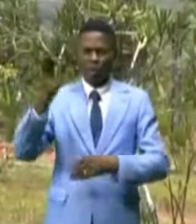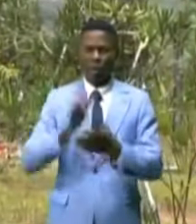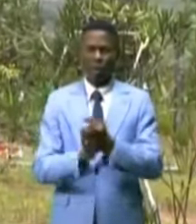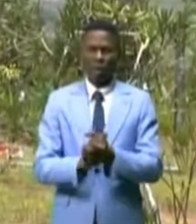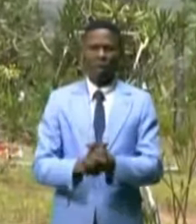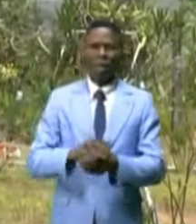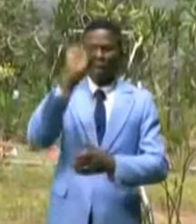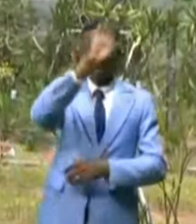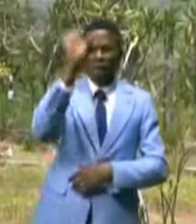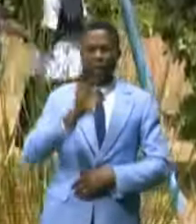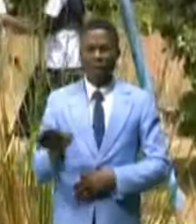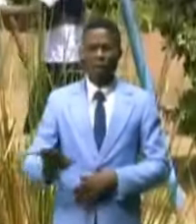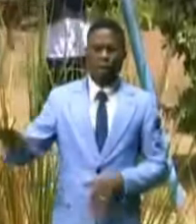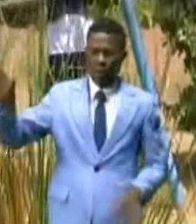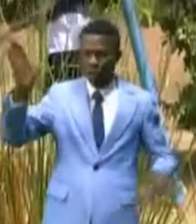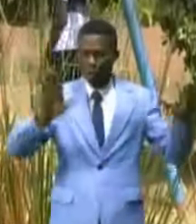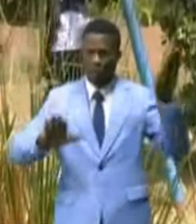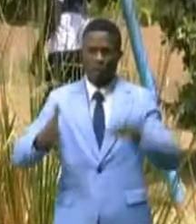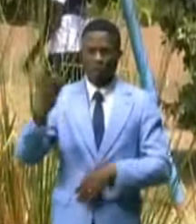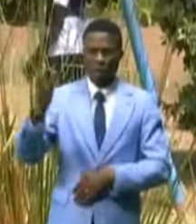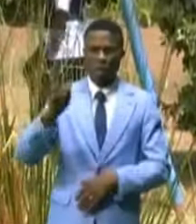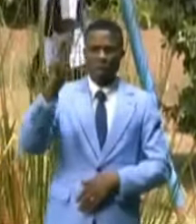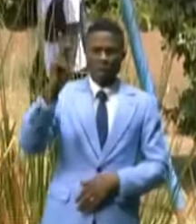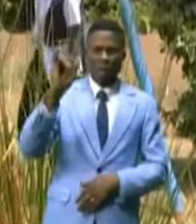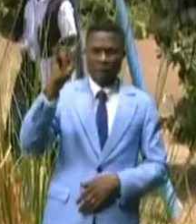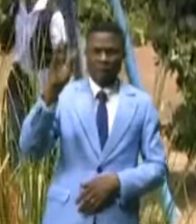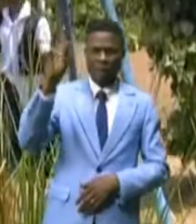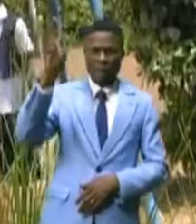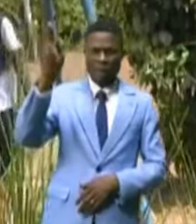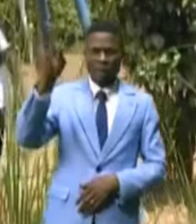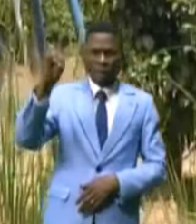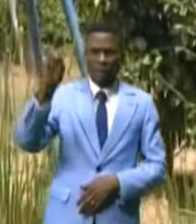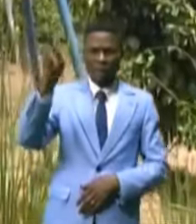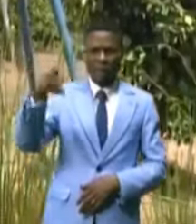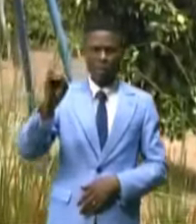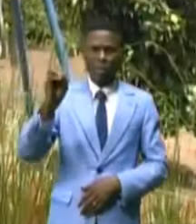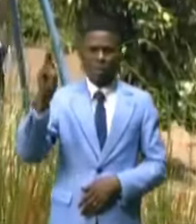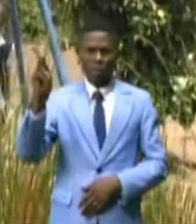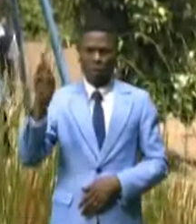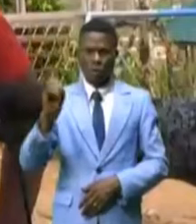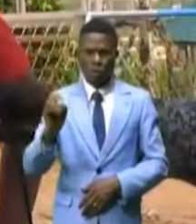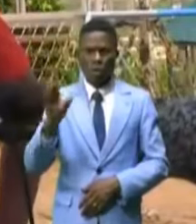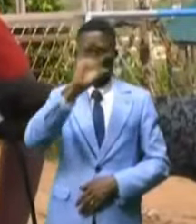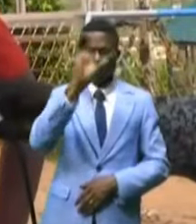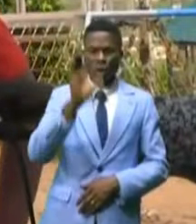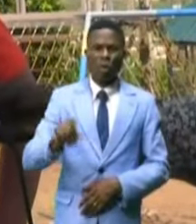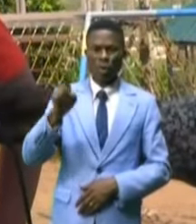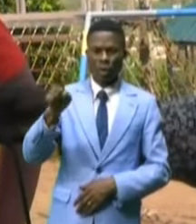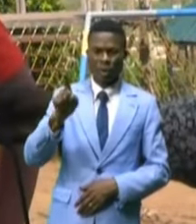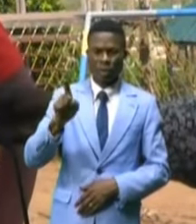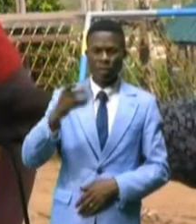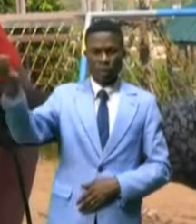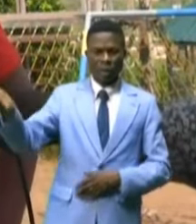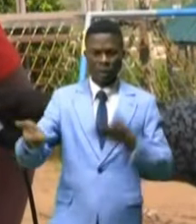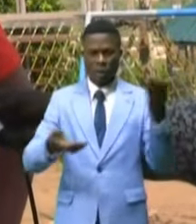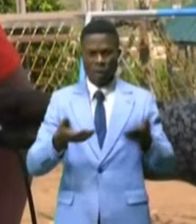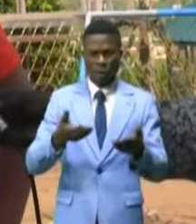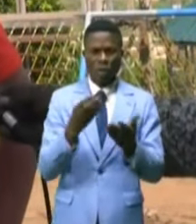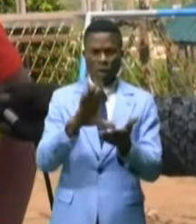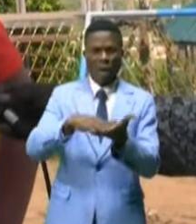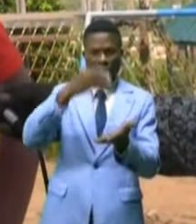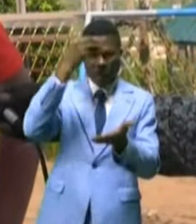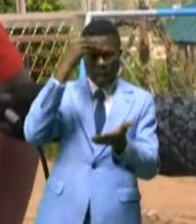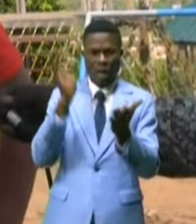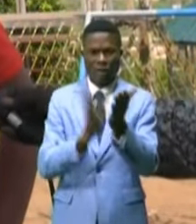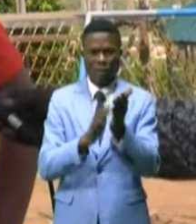of Africa à Kimpoko dans la commune de Lantsele. Alors aujourd'hui nous avons reçu le complexe scolaire Elikia d'Enjili. En tout cas,